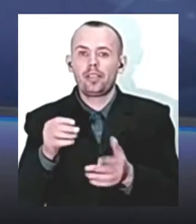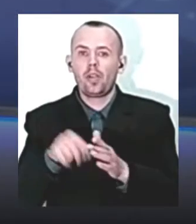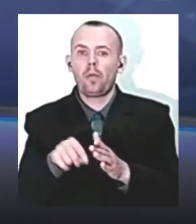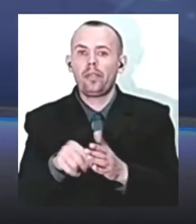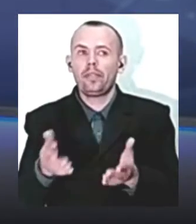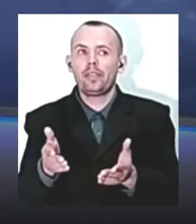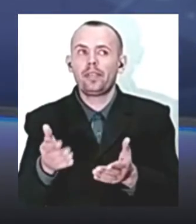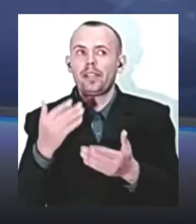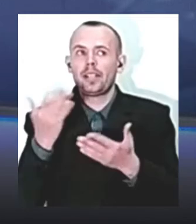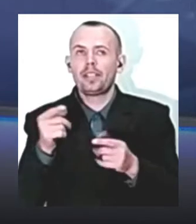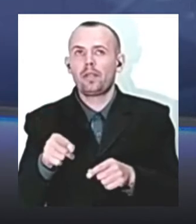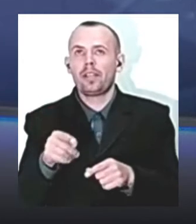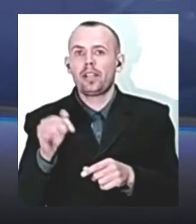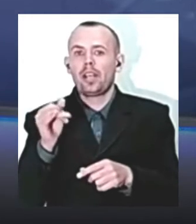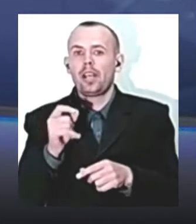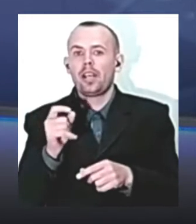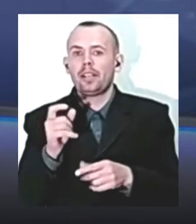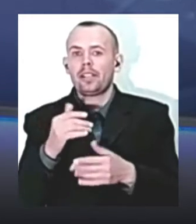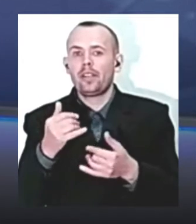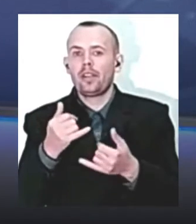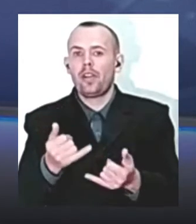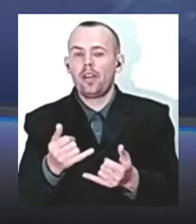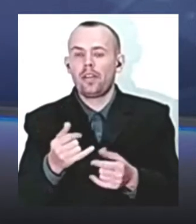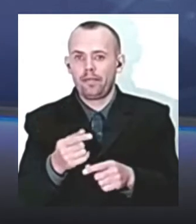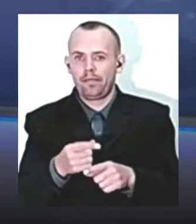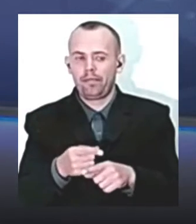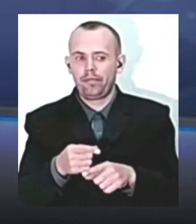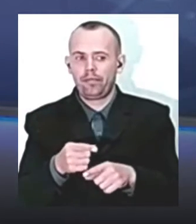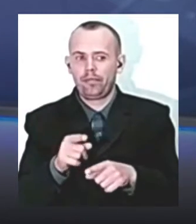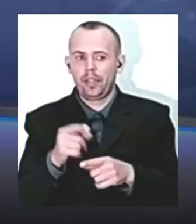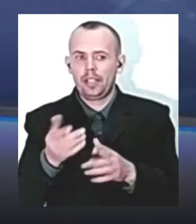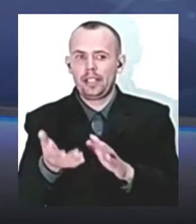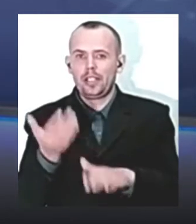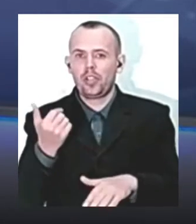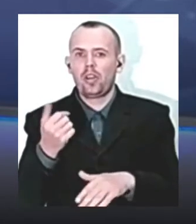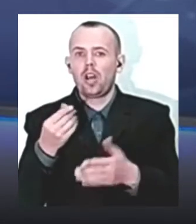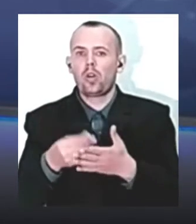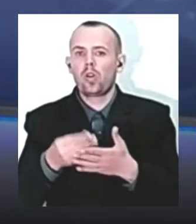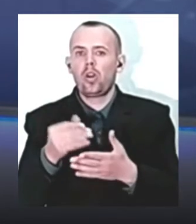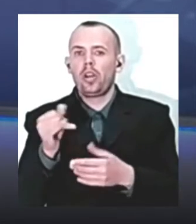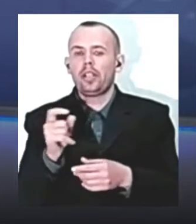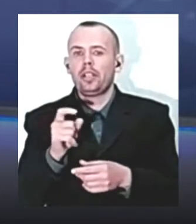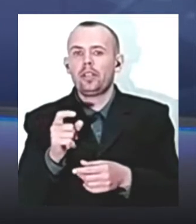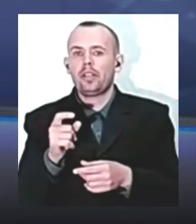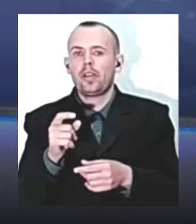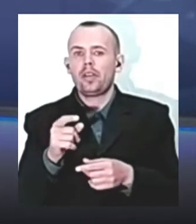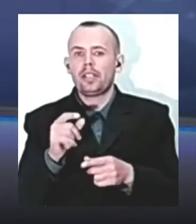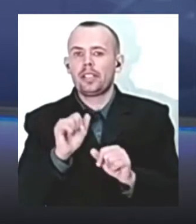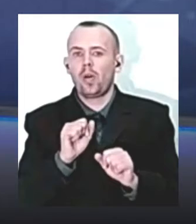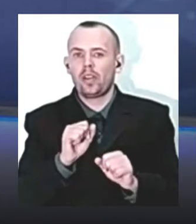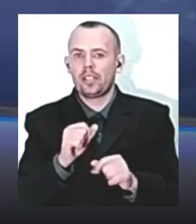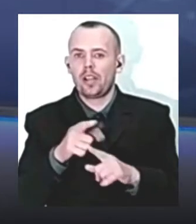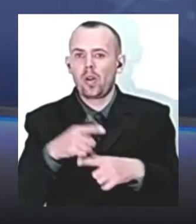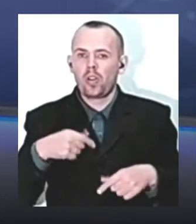із ліків для онкохворих, зняти кошти із захисних костюмів для